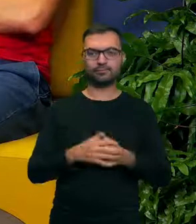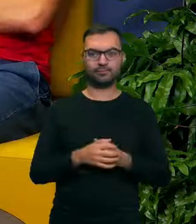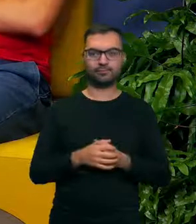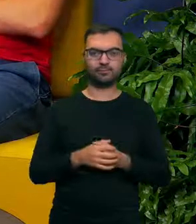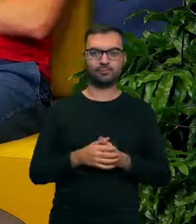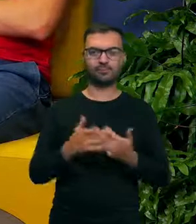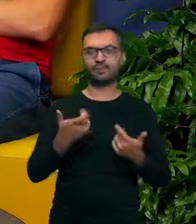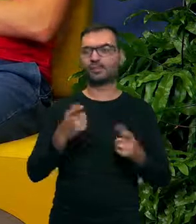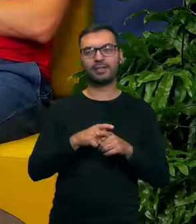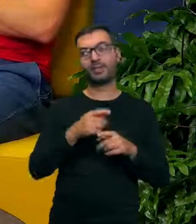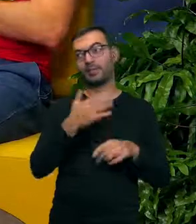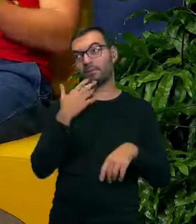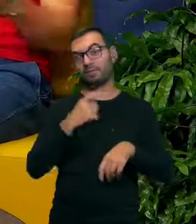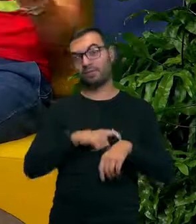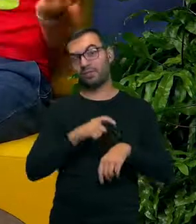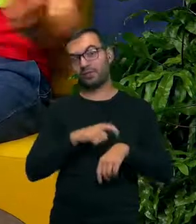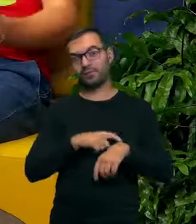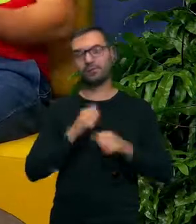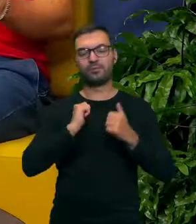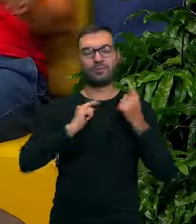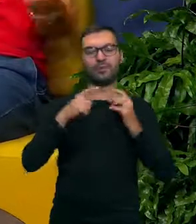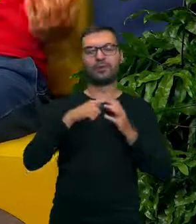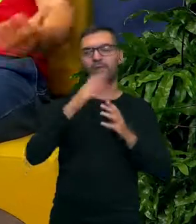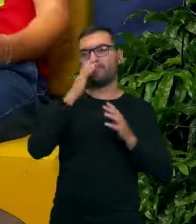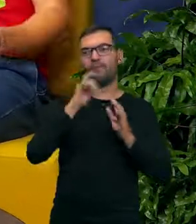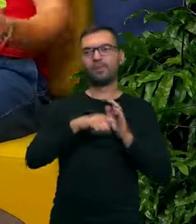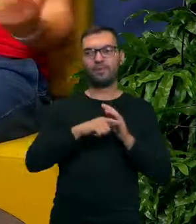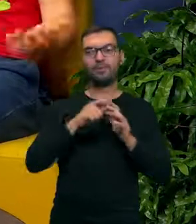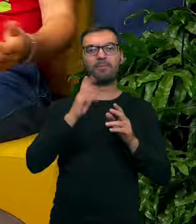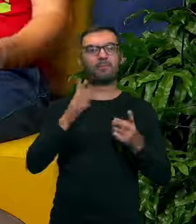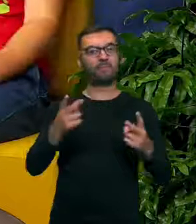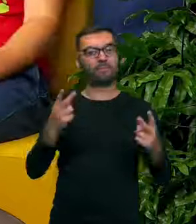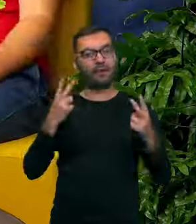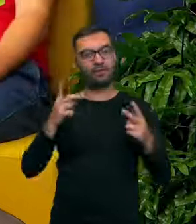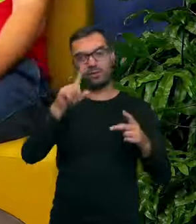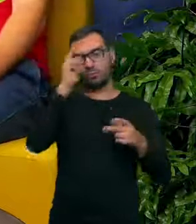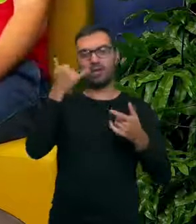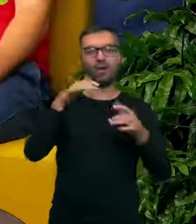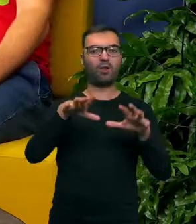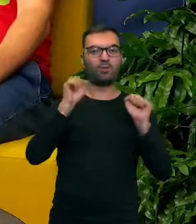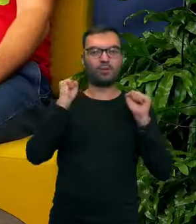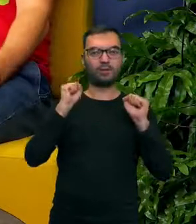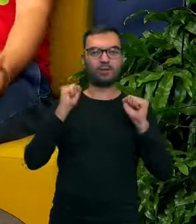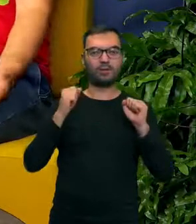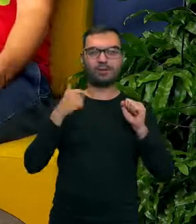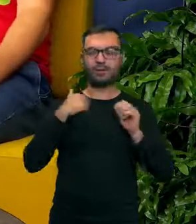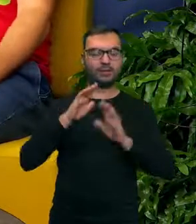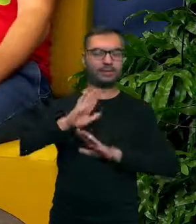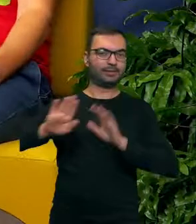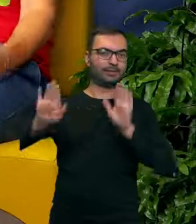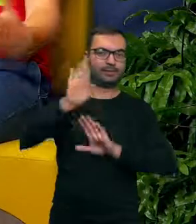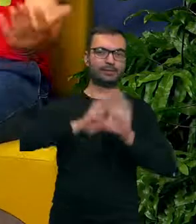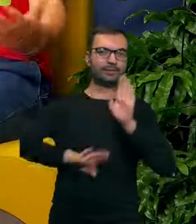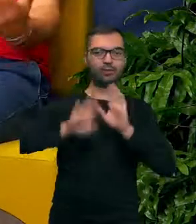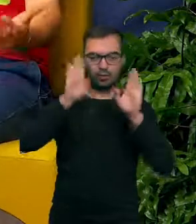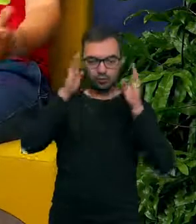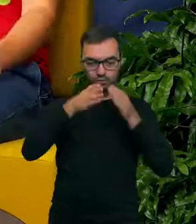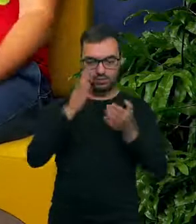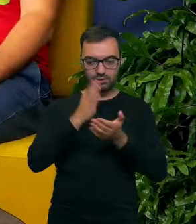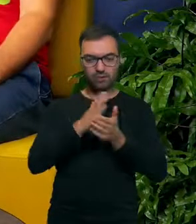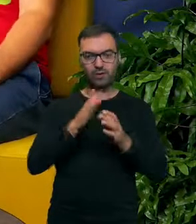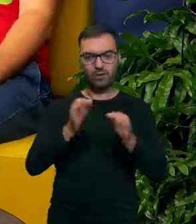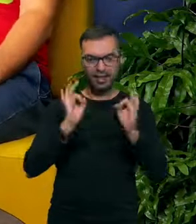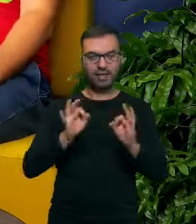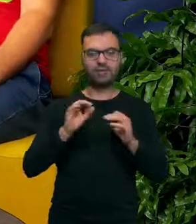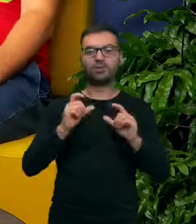czy jakby nie mając czasu może po prostu na tym, jaki to jest film, jak on będzie ważny, jak on będzie odbierany i tak dalej. No ja się staram od tego odżegnywać, chcę skupiać na tym, co jest